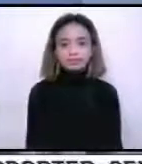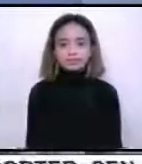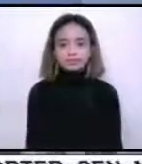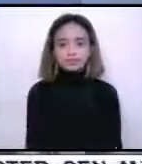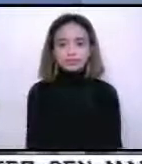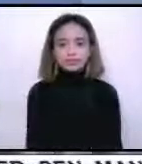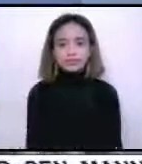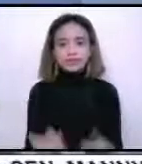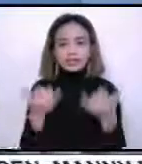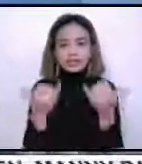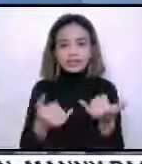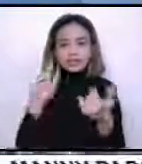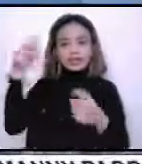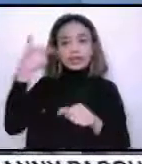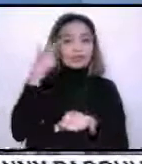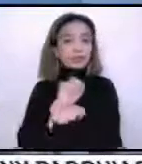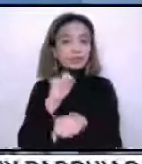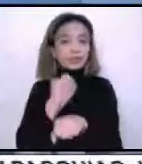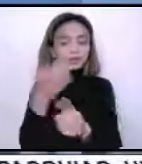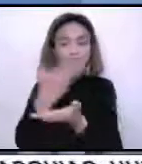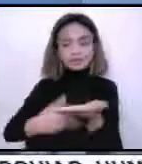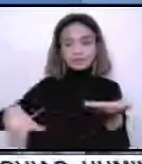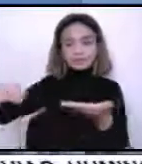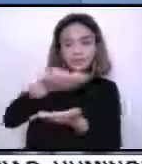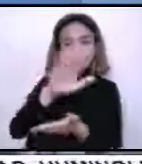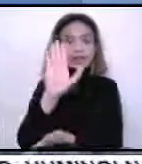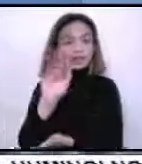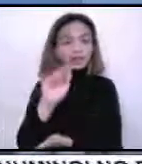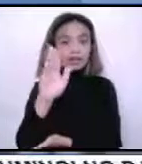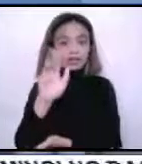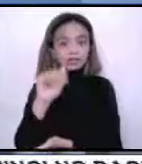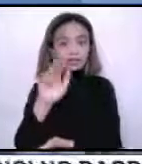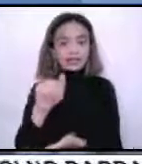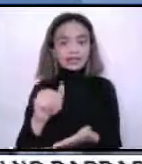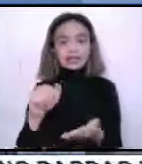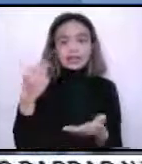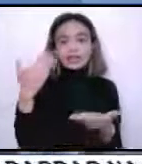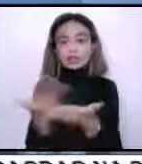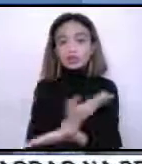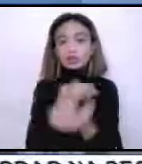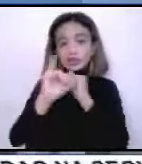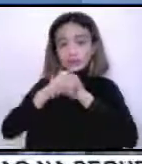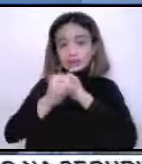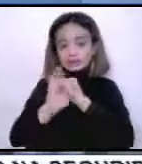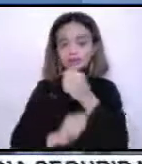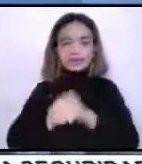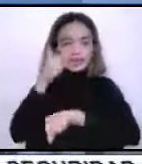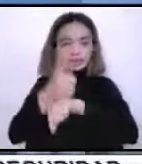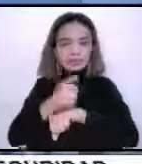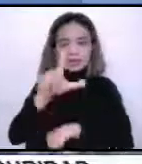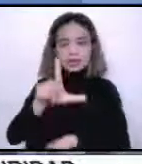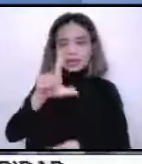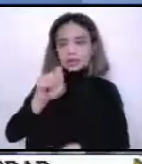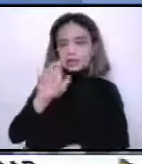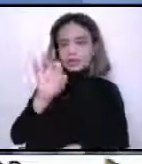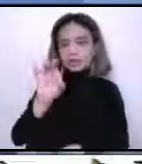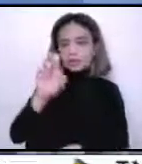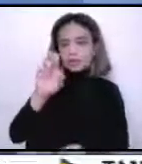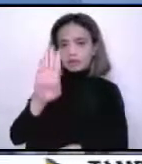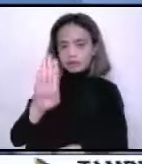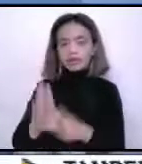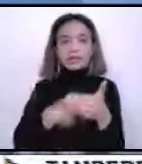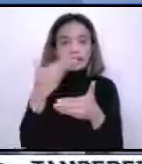ating government at work sa Sorsogon, 15 units ng modern jeep inilunsad ng LTFRB. At sa Pampanga, mga